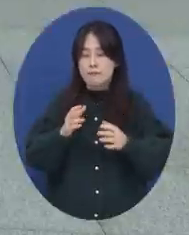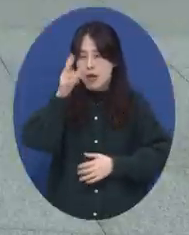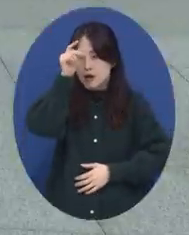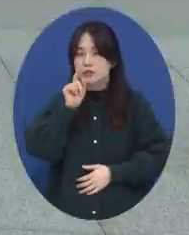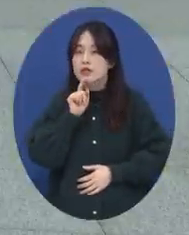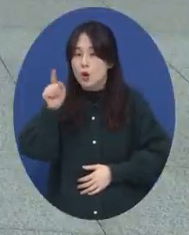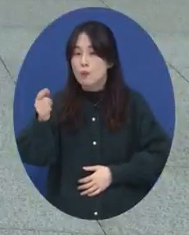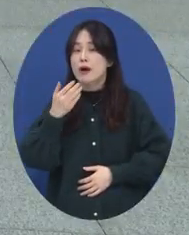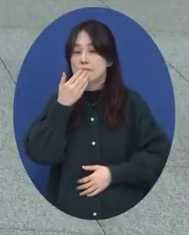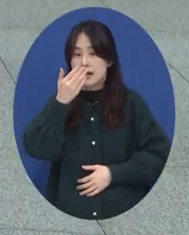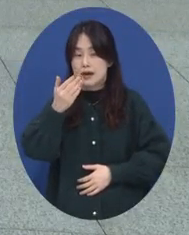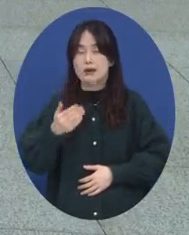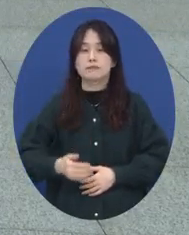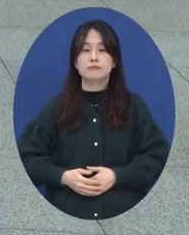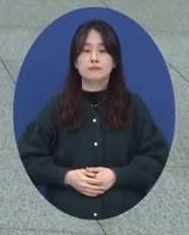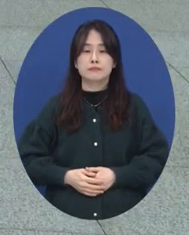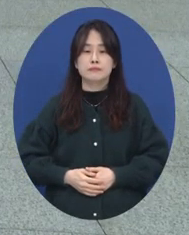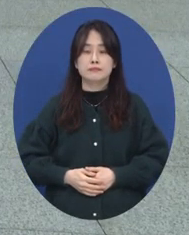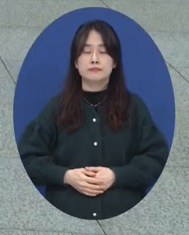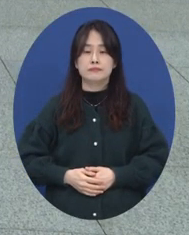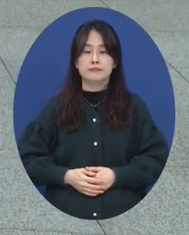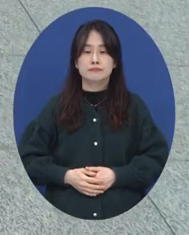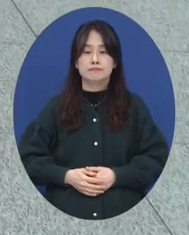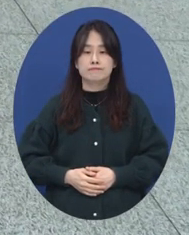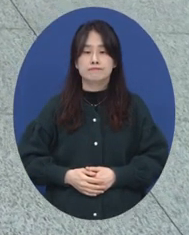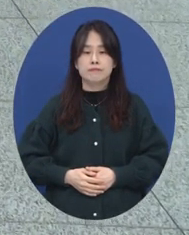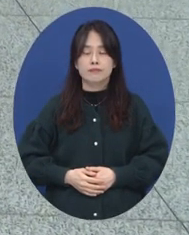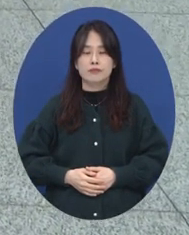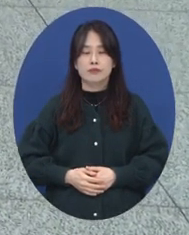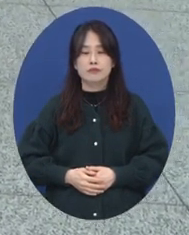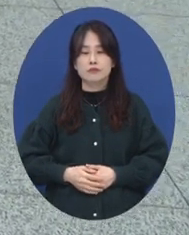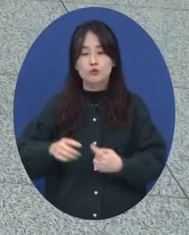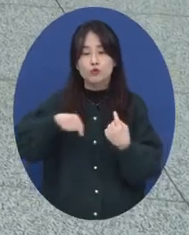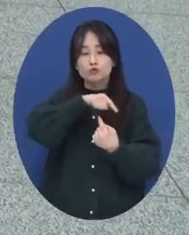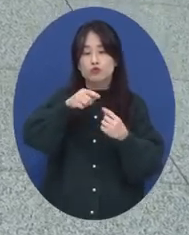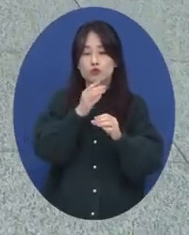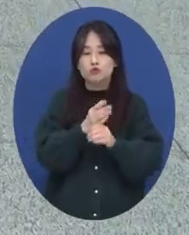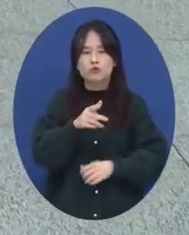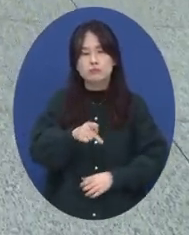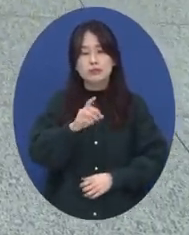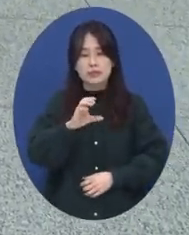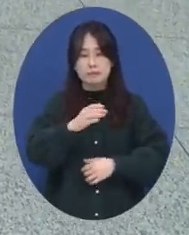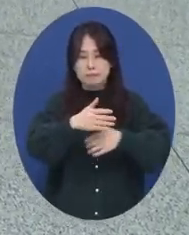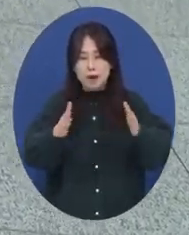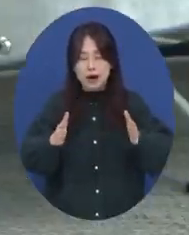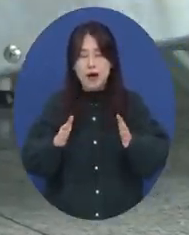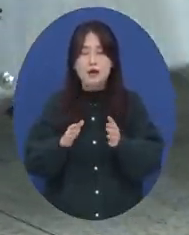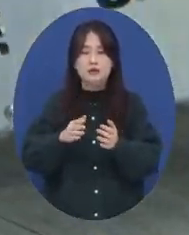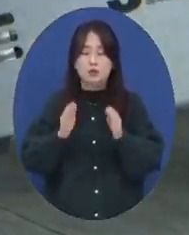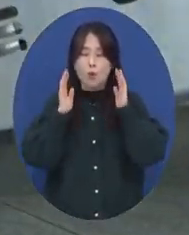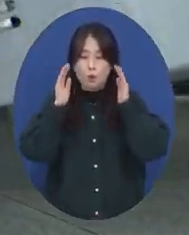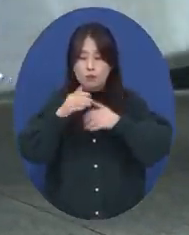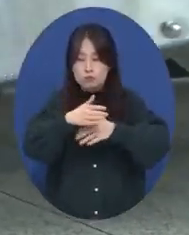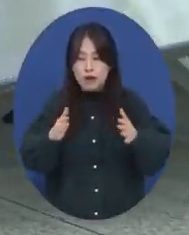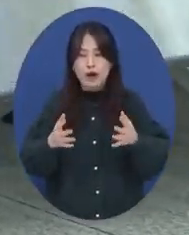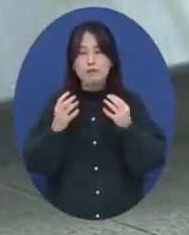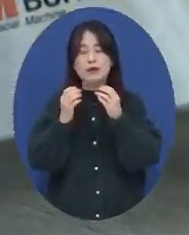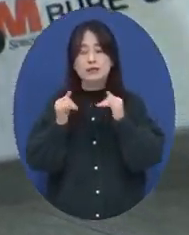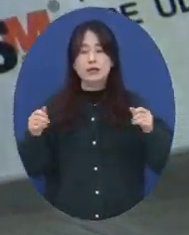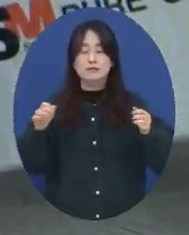등 강력 대응을 할 예정 입니다 아울러 불가피하게 운영 중인 pc 방과 독서실 같은 다중 이용 시설이나